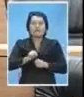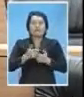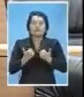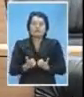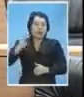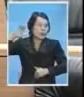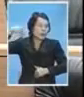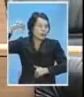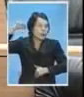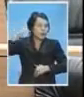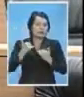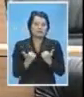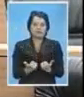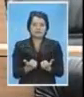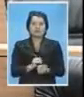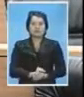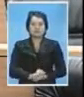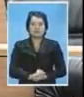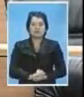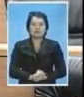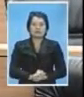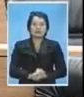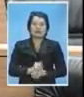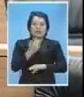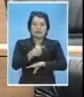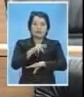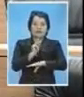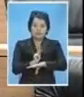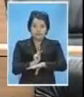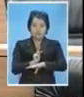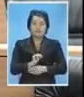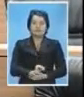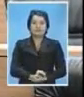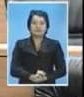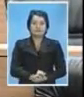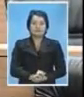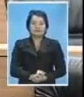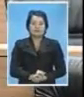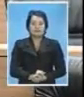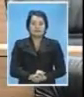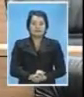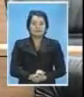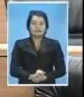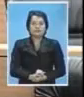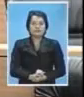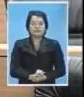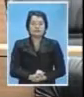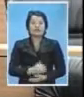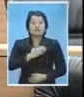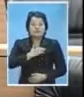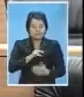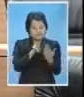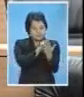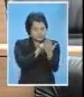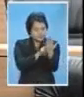นี้ท่านประธานที่เคารพครับผมไปดูในเนื้อหาสา